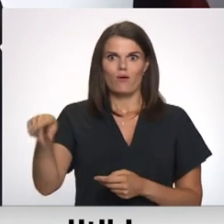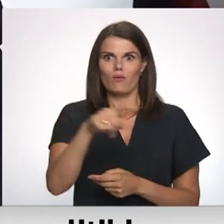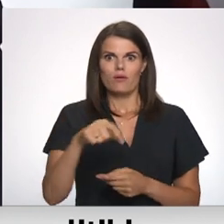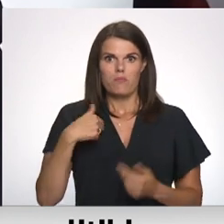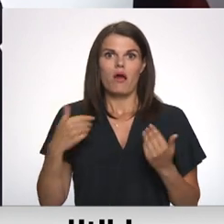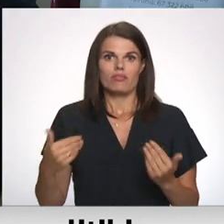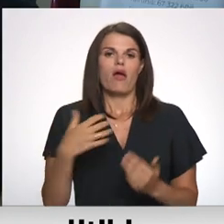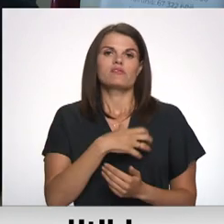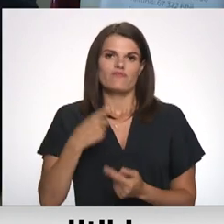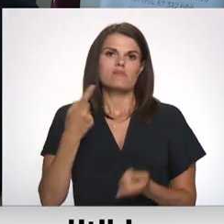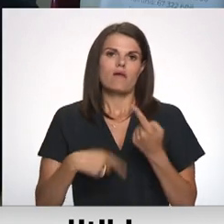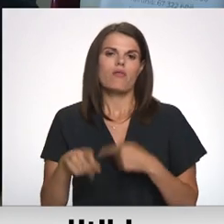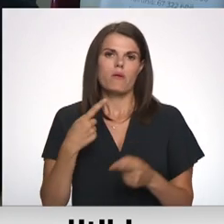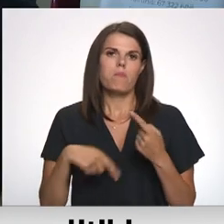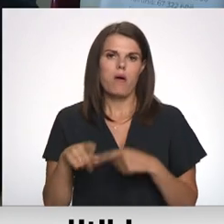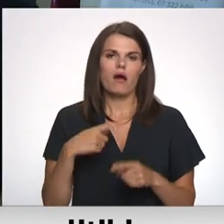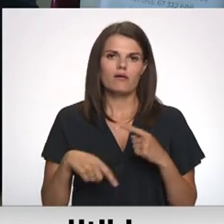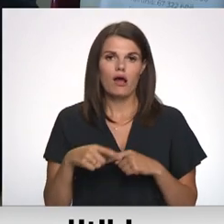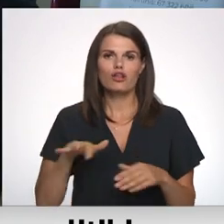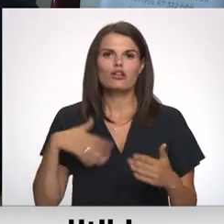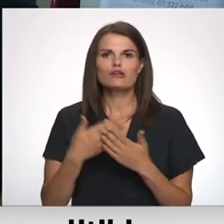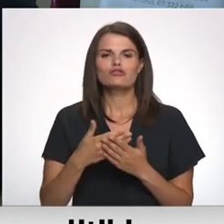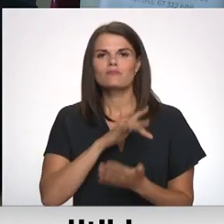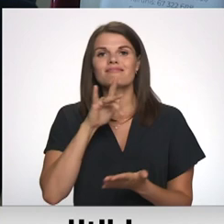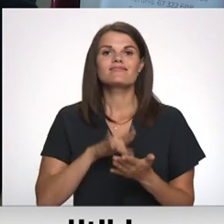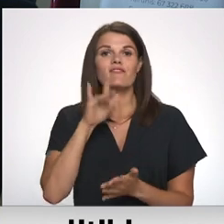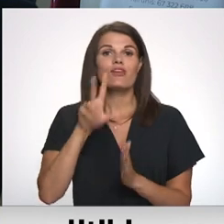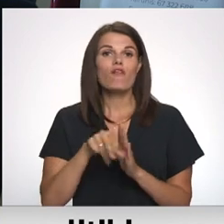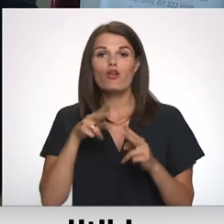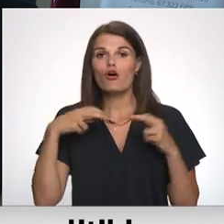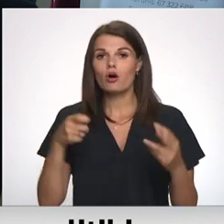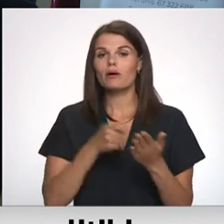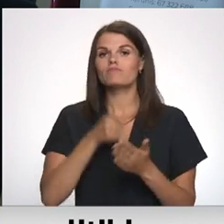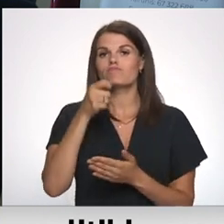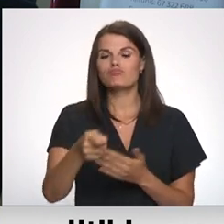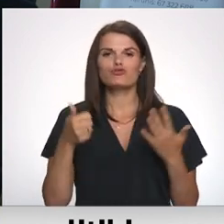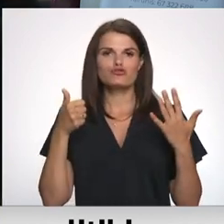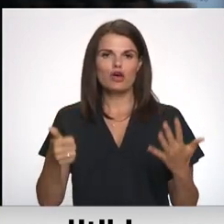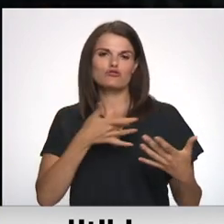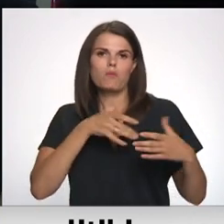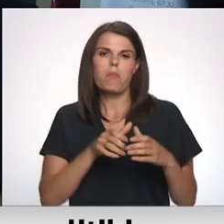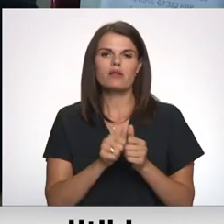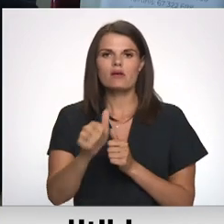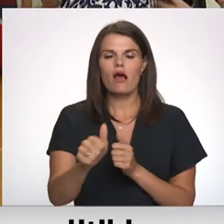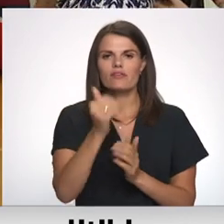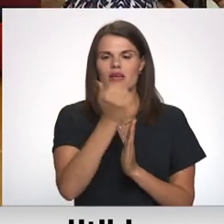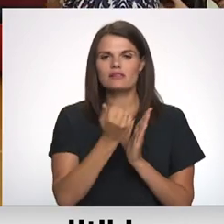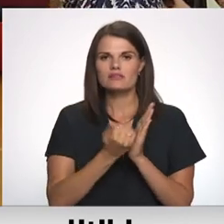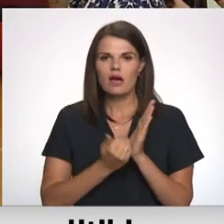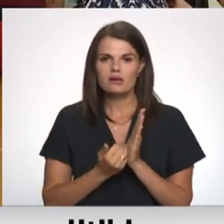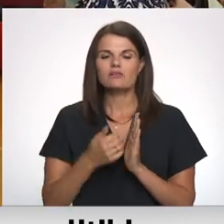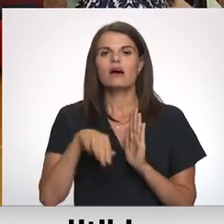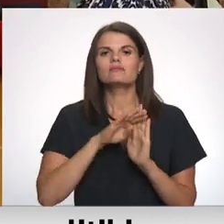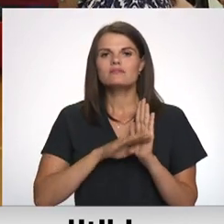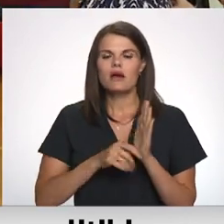tagad jānāk atpakaļ. Līdz šim centrālajā vēlēšana komisijā iesniegt 6 partiju kandidātu saraksti. Sarakstu iesniegšana